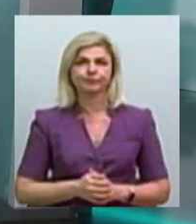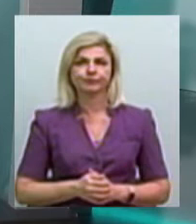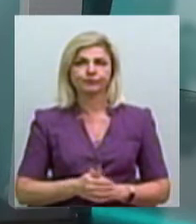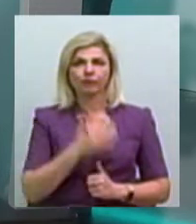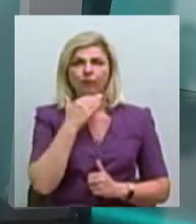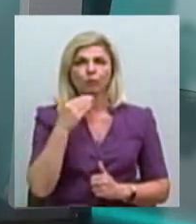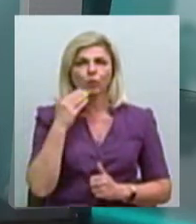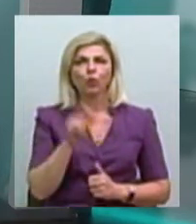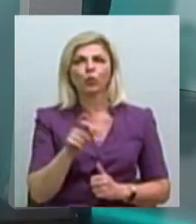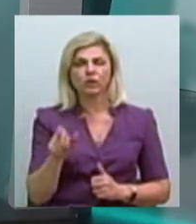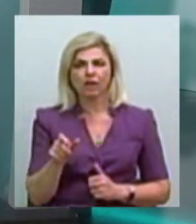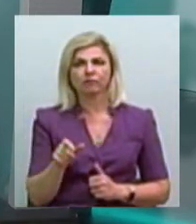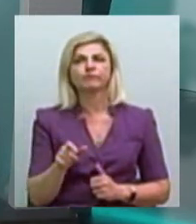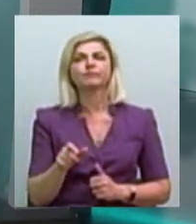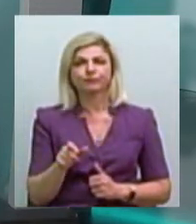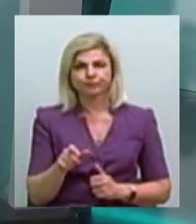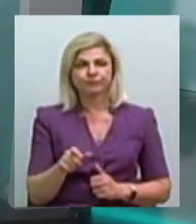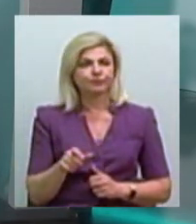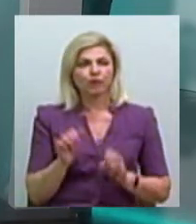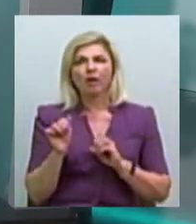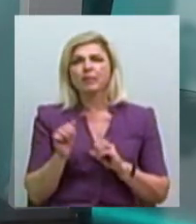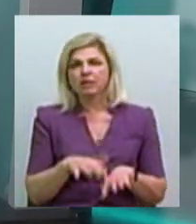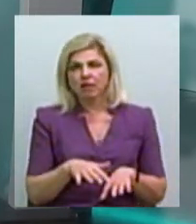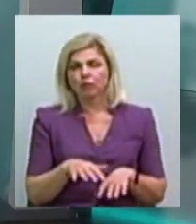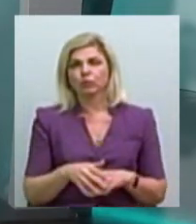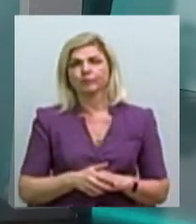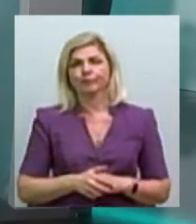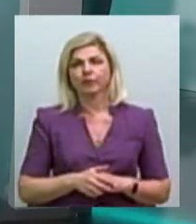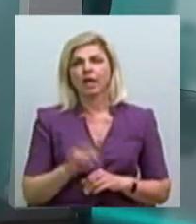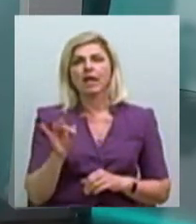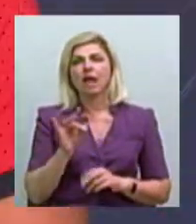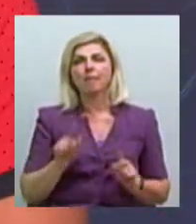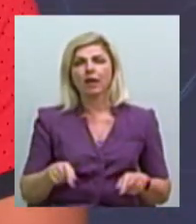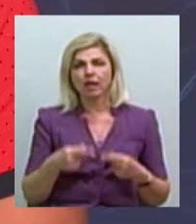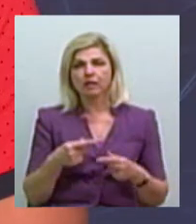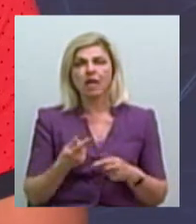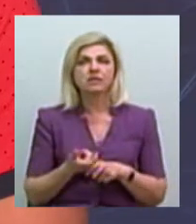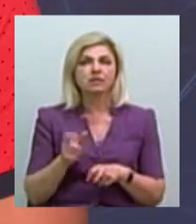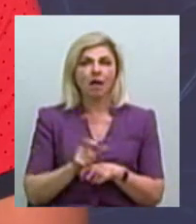много людей срываются. Но я вам скажу, что реабилитация – это самое эффективное, что вообще